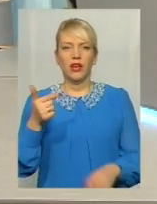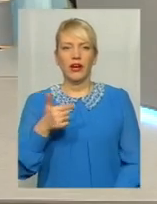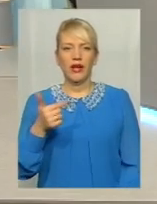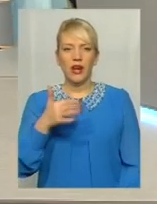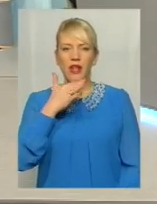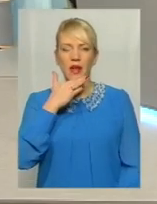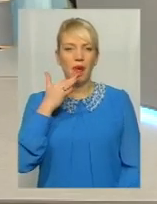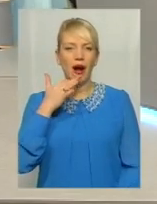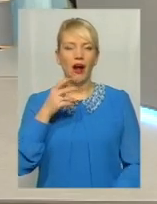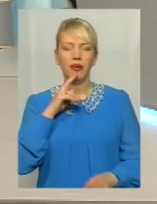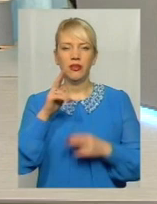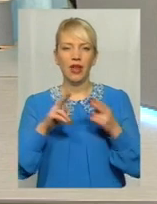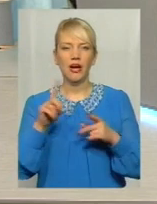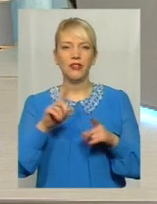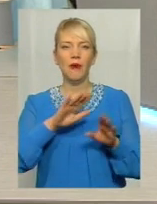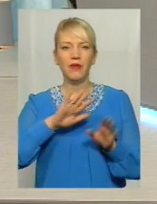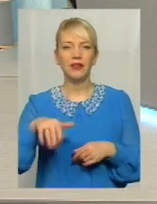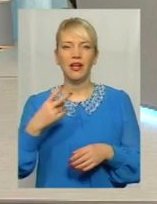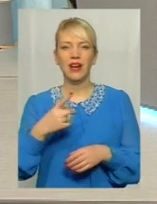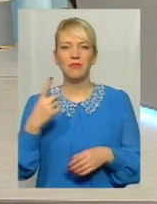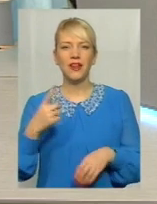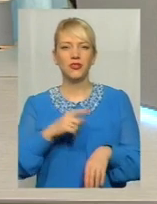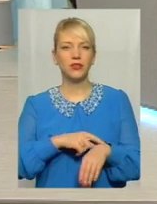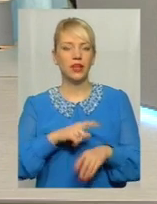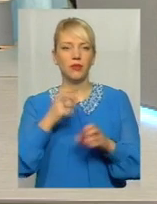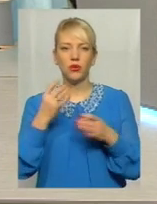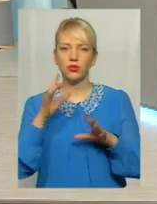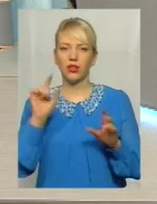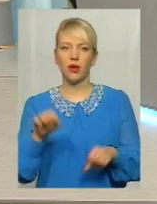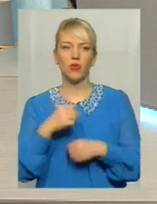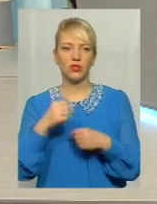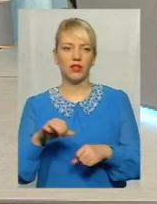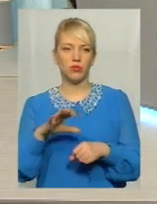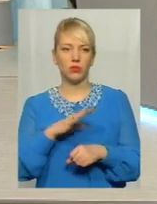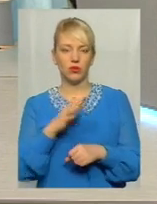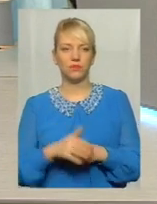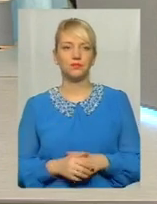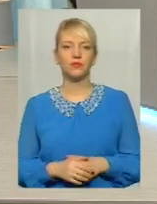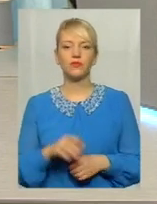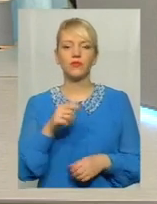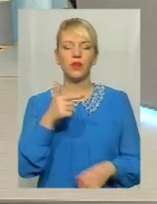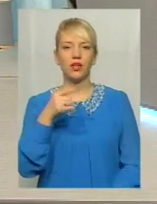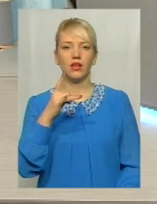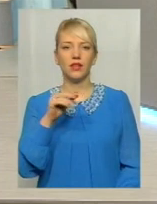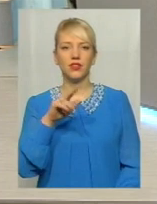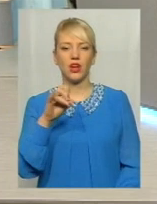дуже багато скарг на те, що після 21-ї години просто неможливо було доїхати. Ну, по мікрорайону Гречани